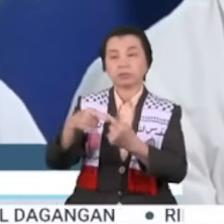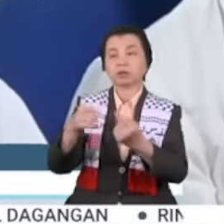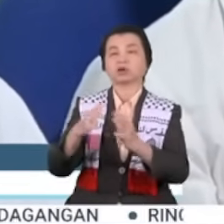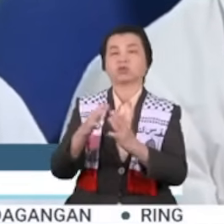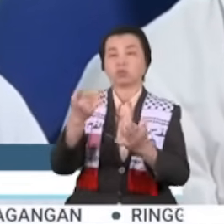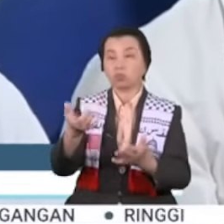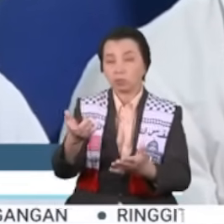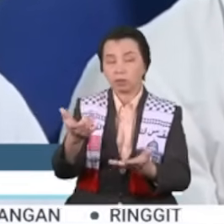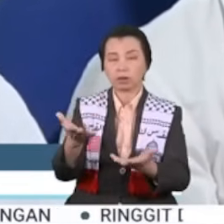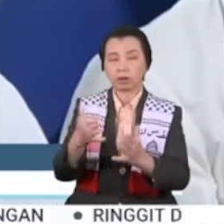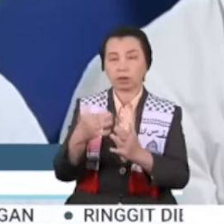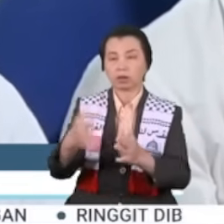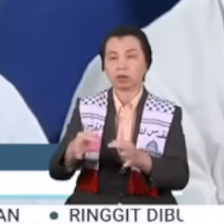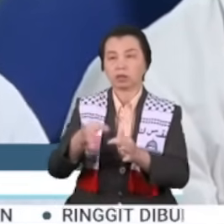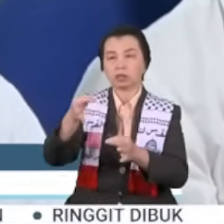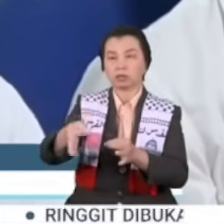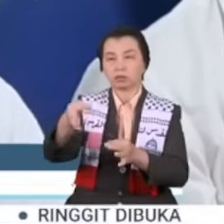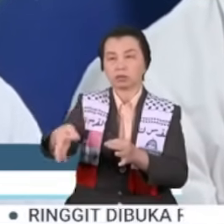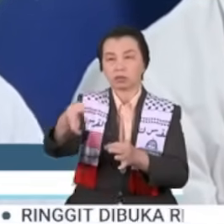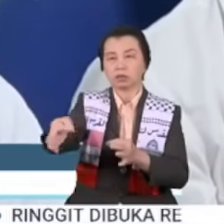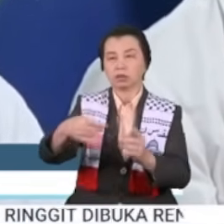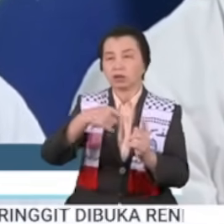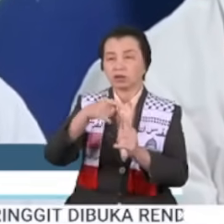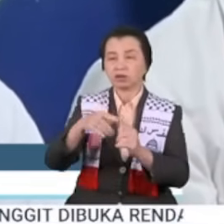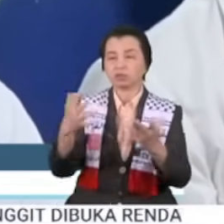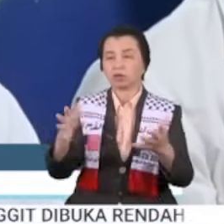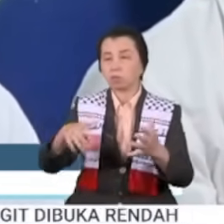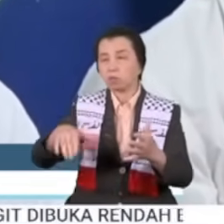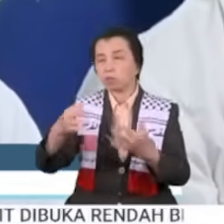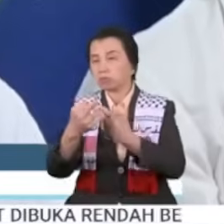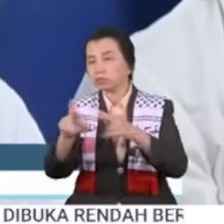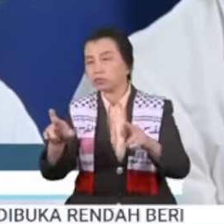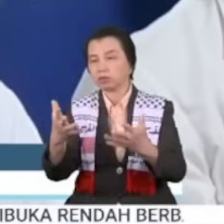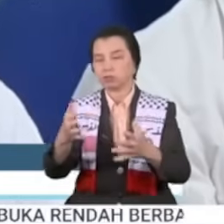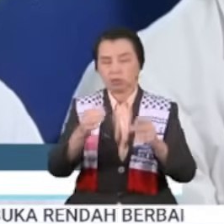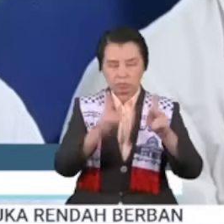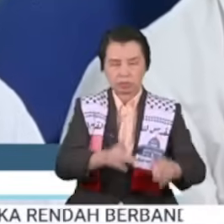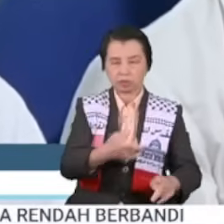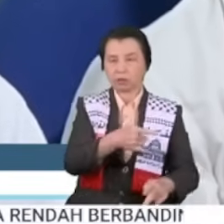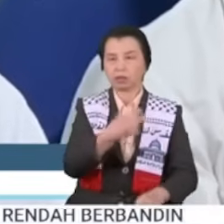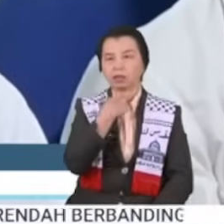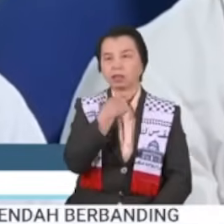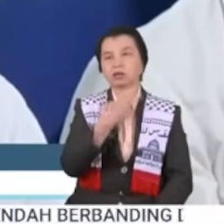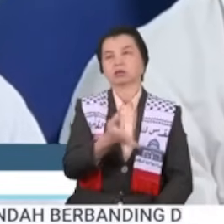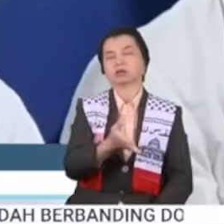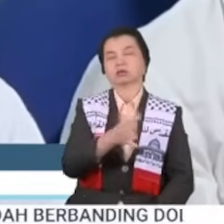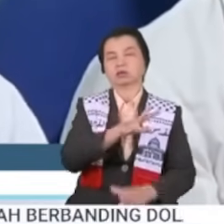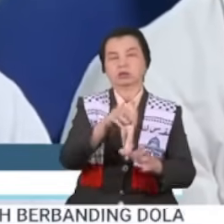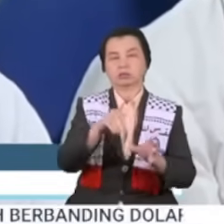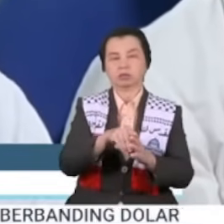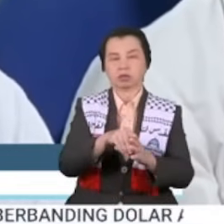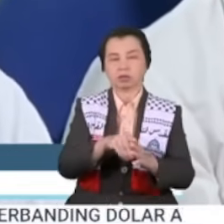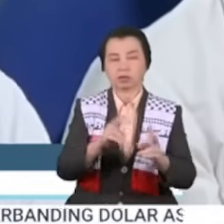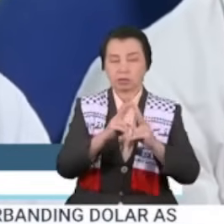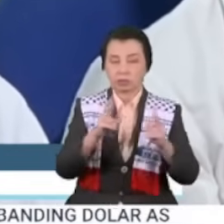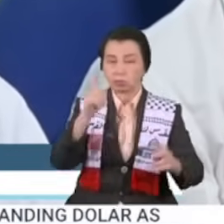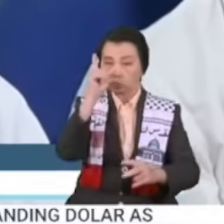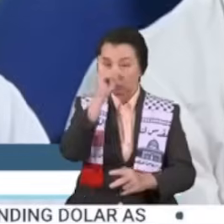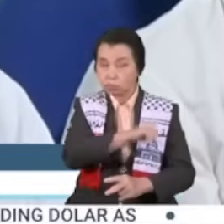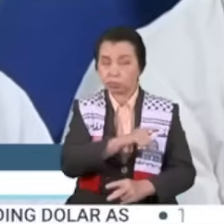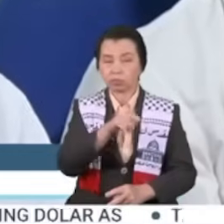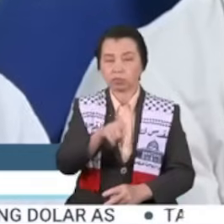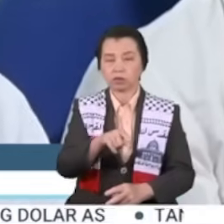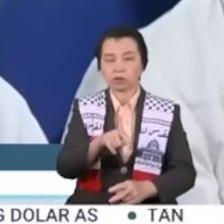itu dah melewati daripada Tarikh yang sepatutnya ramai pihak terkesan termasuklah yang paling